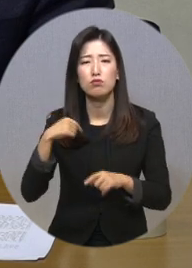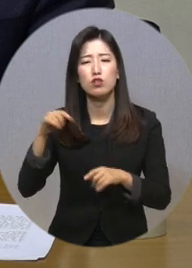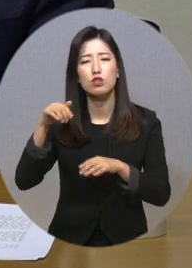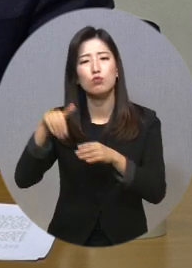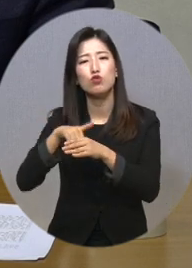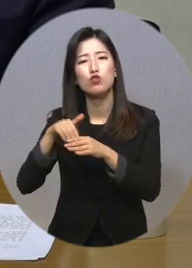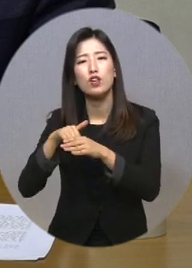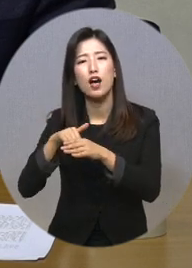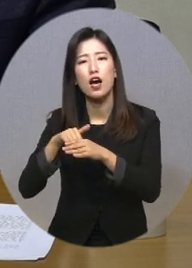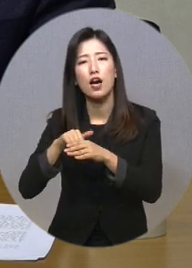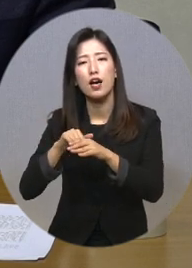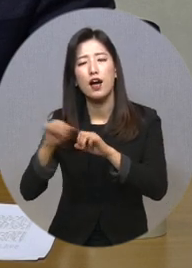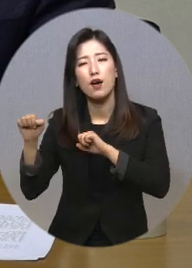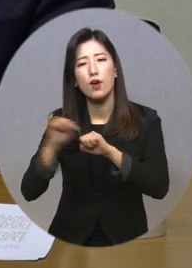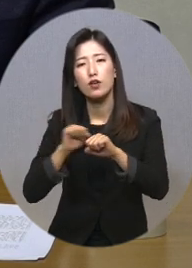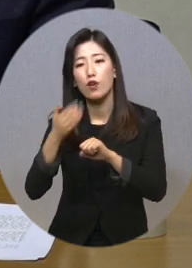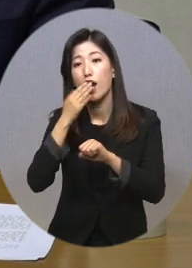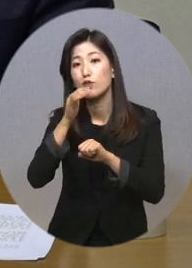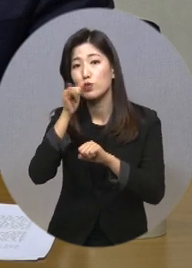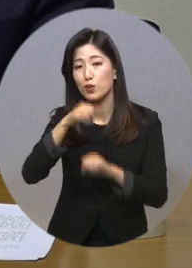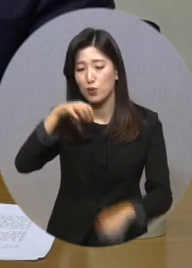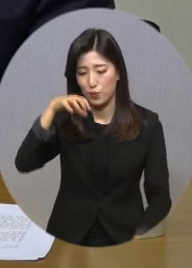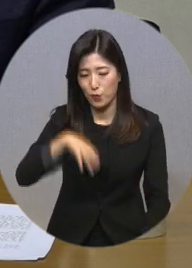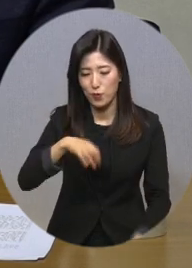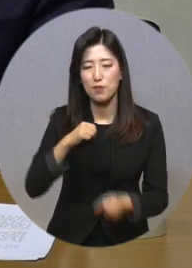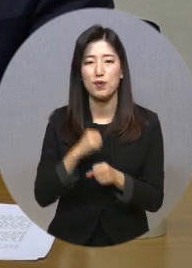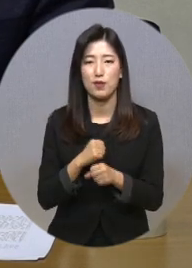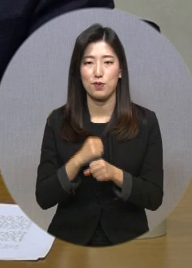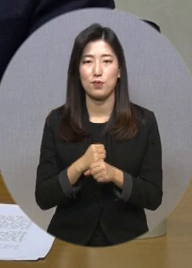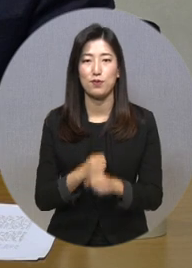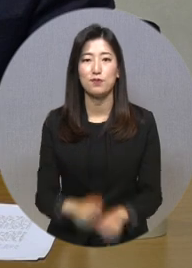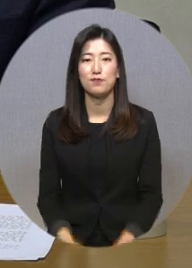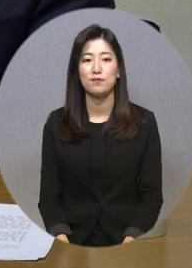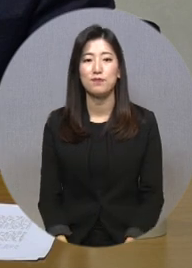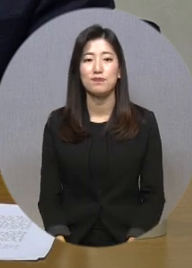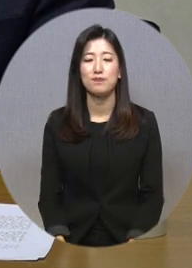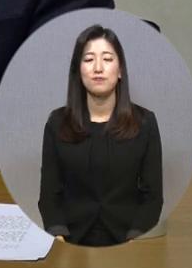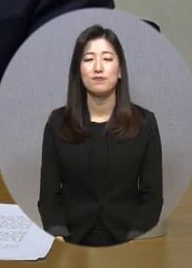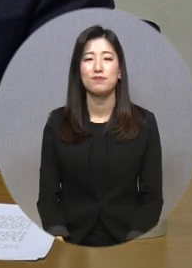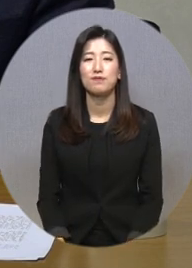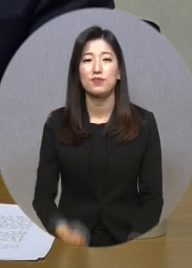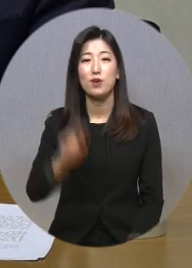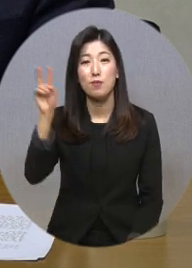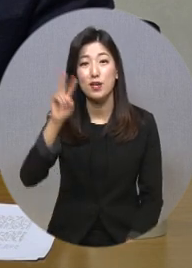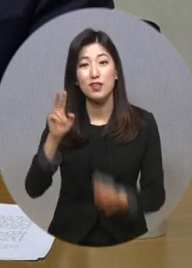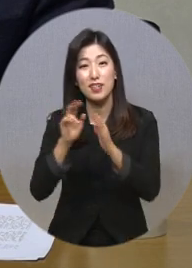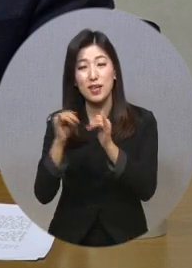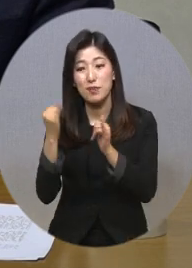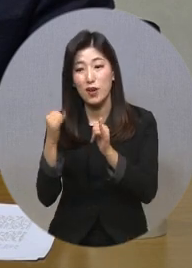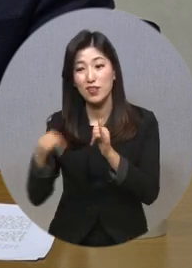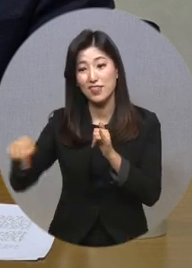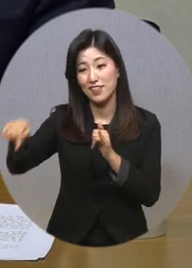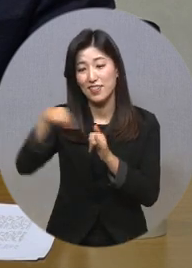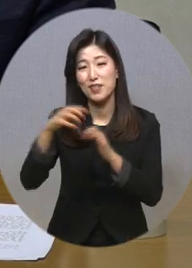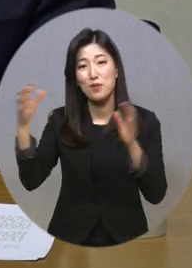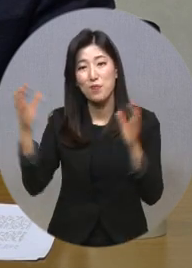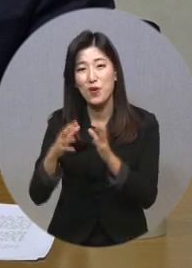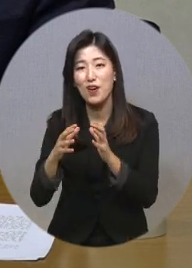있는 장소를 제공해주고 베트남 여성들끼리 교류할 수 있는